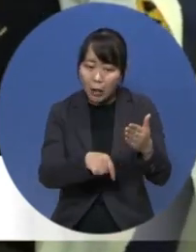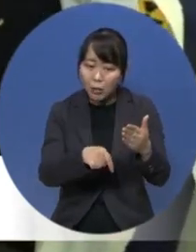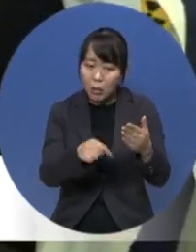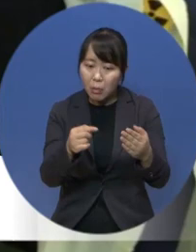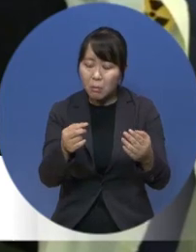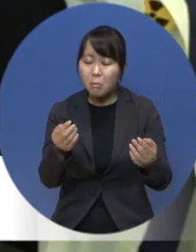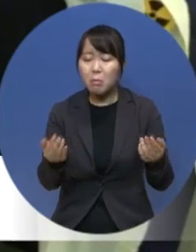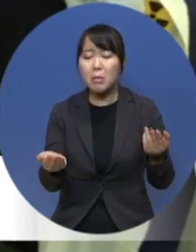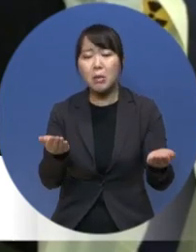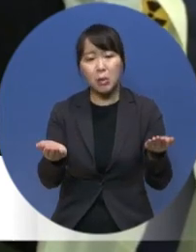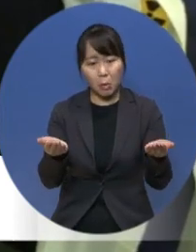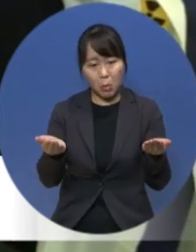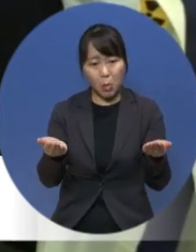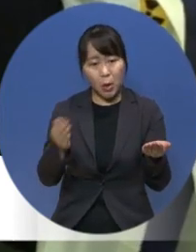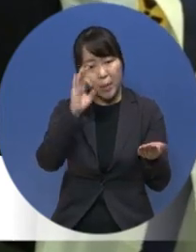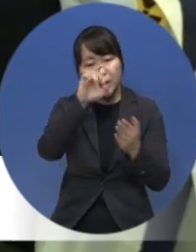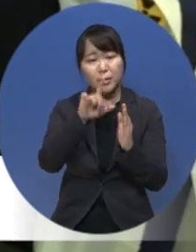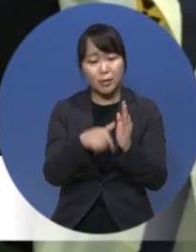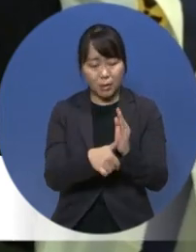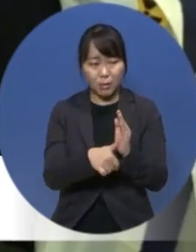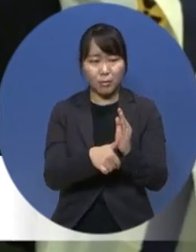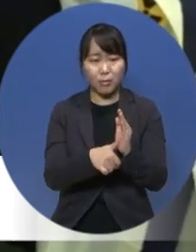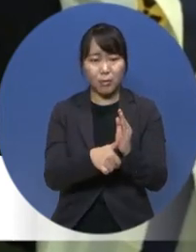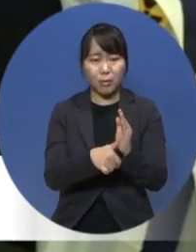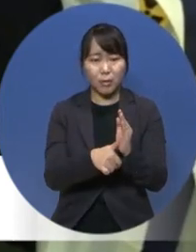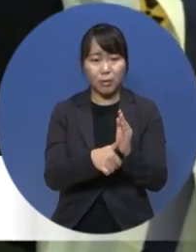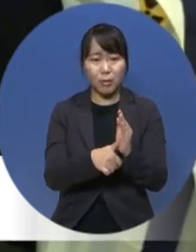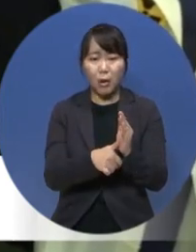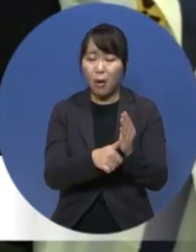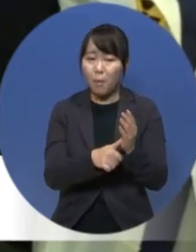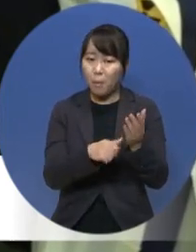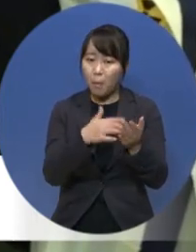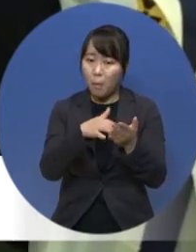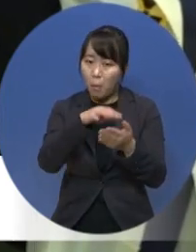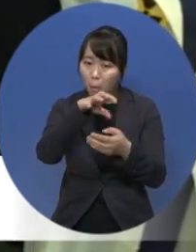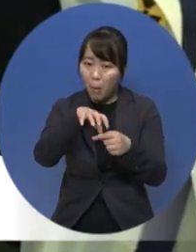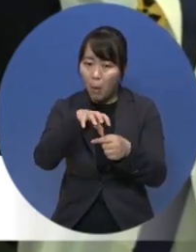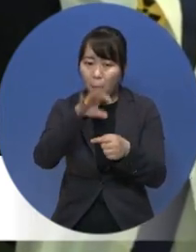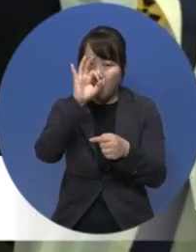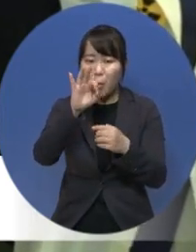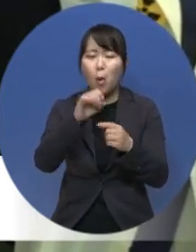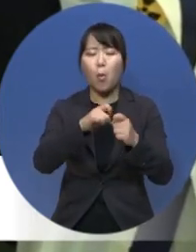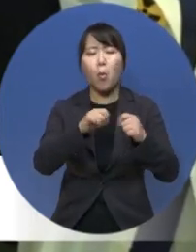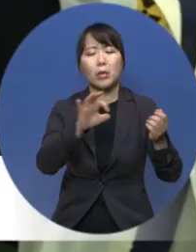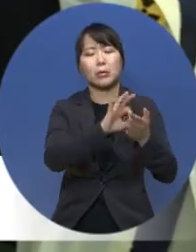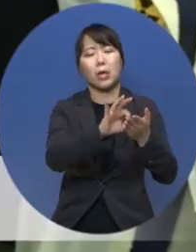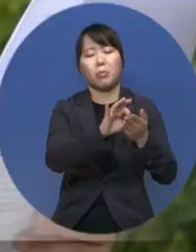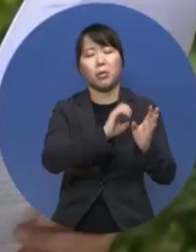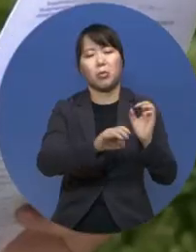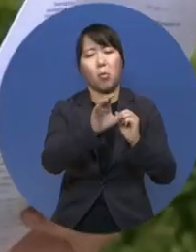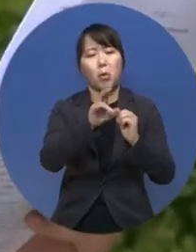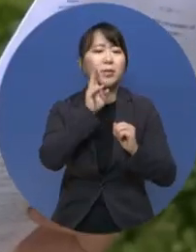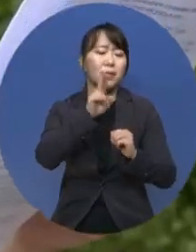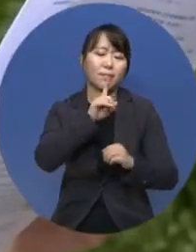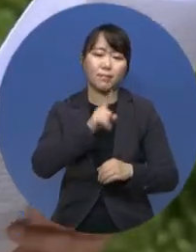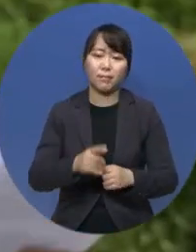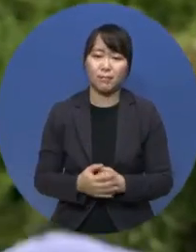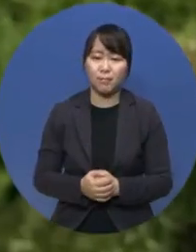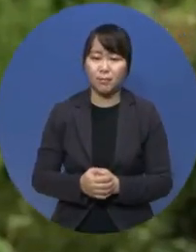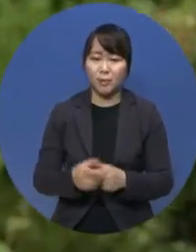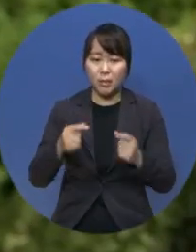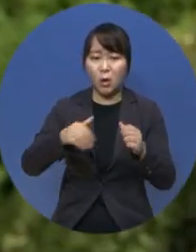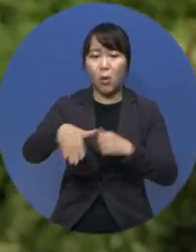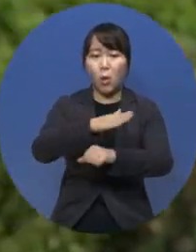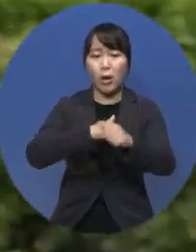됐습니다 이렇게 봤을 때 제 2 증가는 오래 사용 할수록 도로 8 얘들아